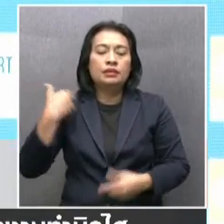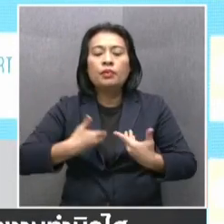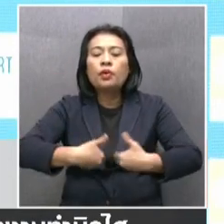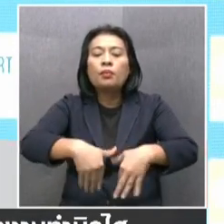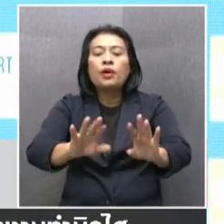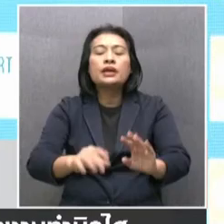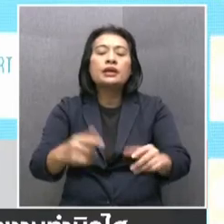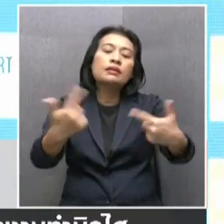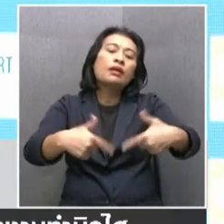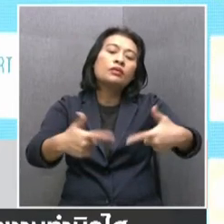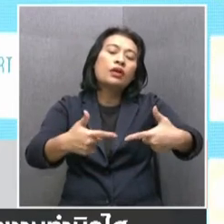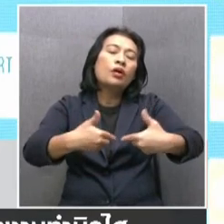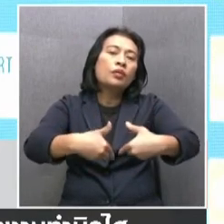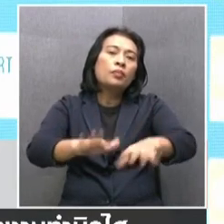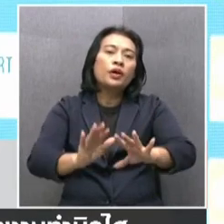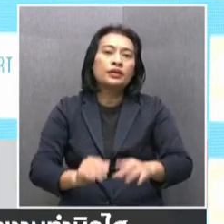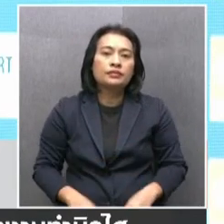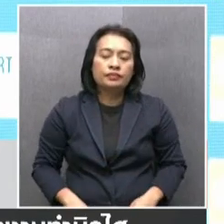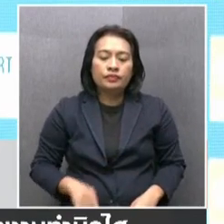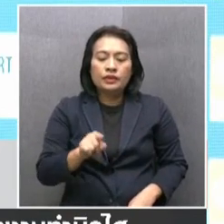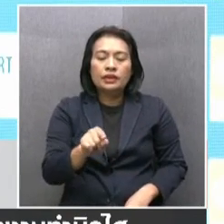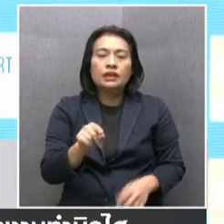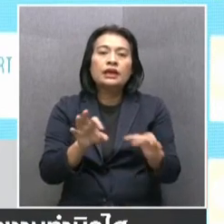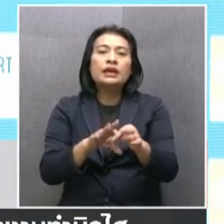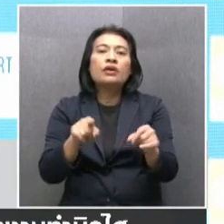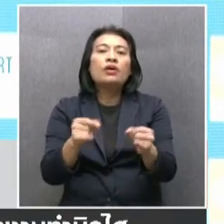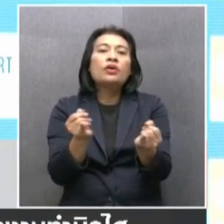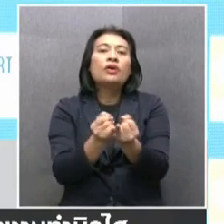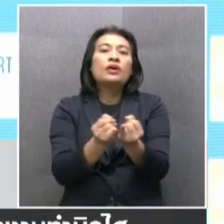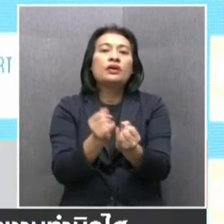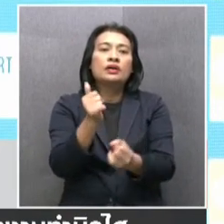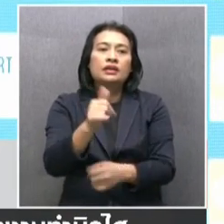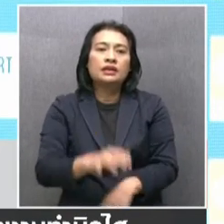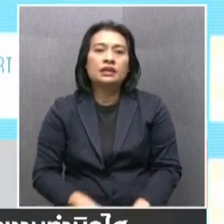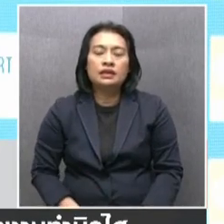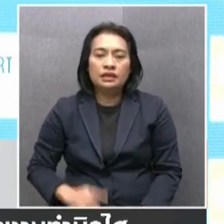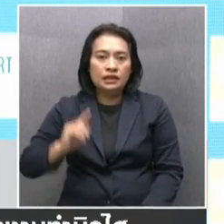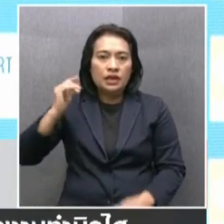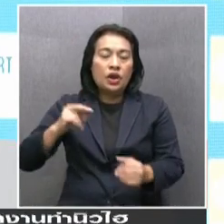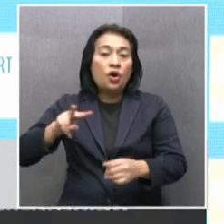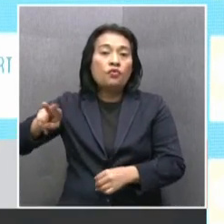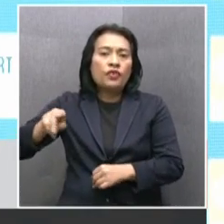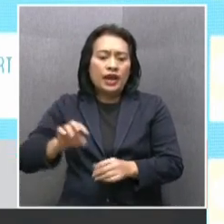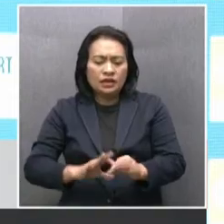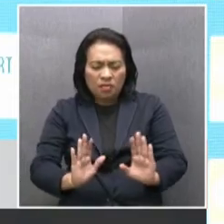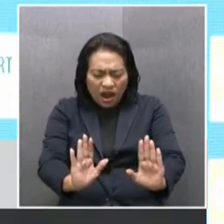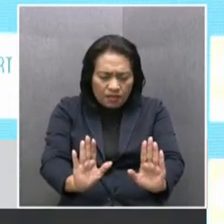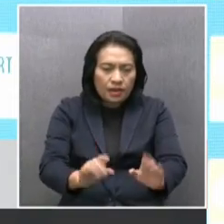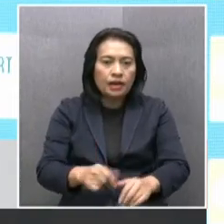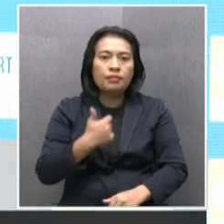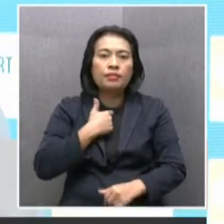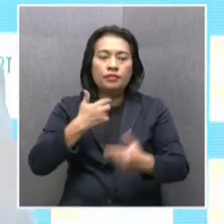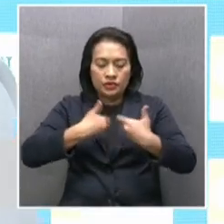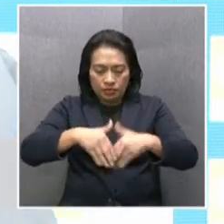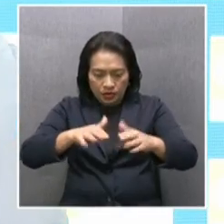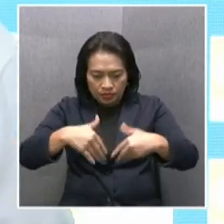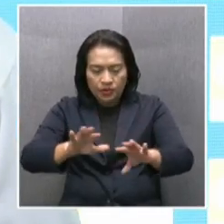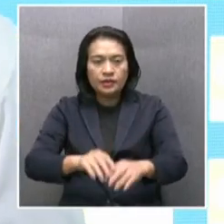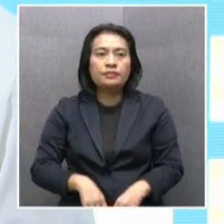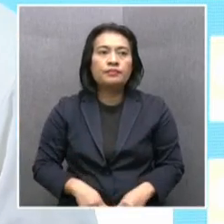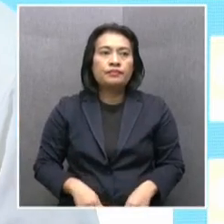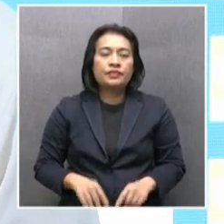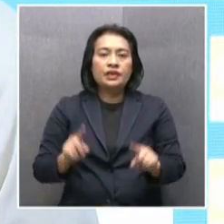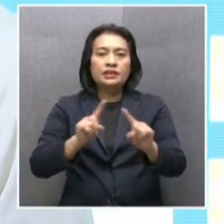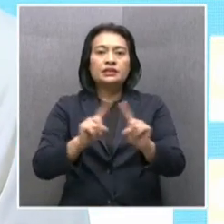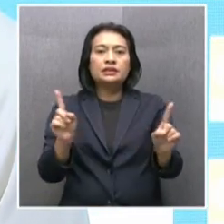ทะเลาะกันไปเลยแล้วก็เดี๋ยวให้เขาดีกันเองกิฟต์จะห้ามเยอะกว่าดีก็ปล่อยเขาปล่อยเขาอะไรอย่างเงี้ยคุณละเวกันคุณละเว